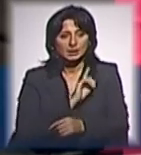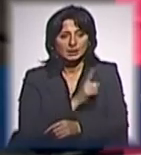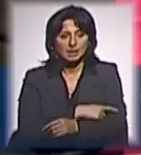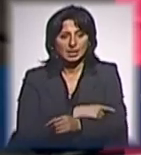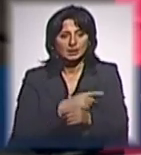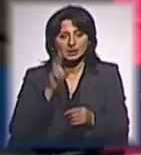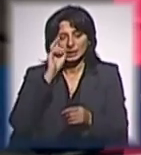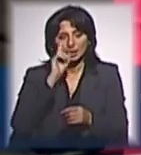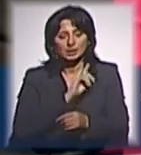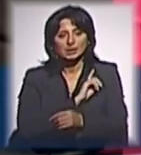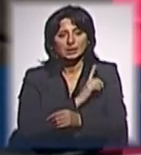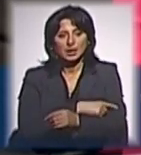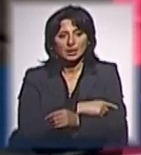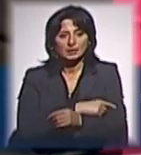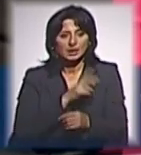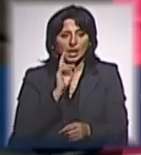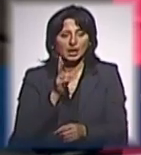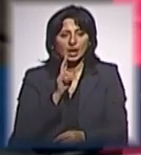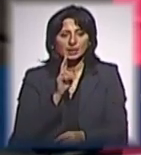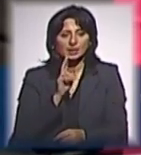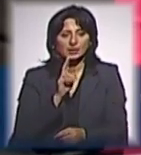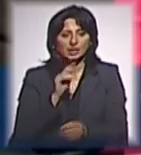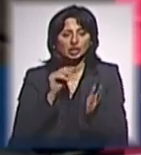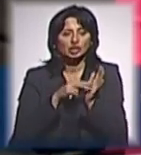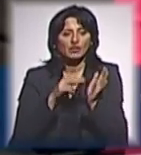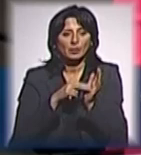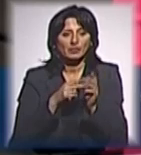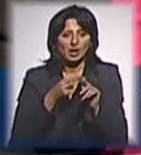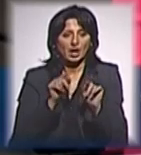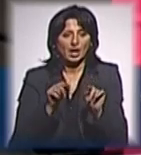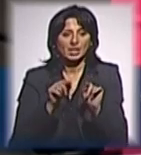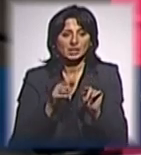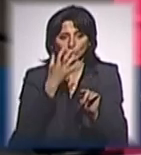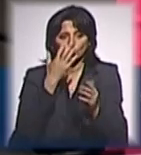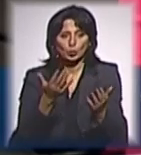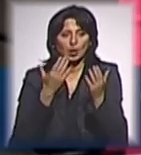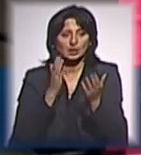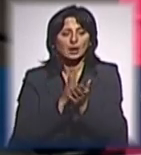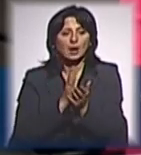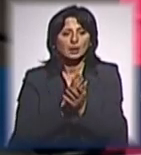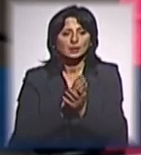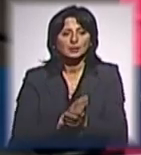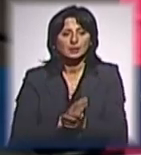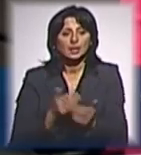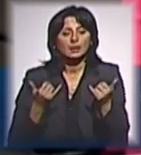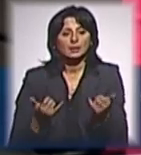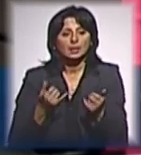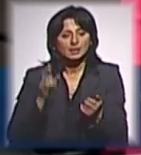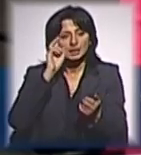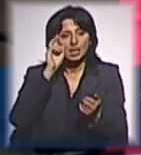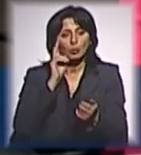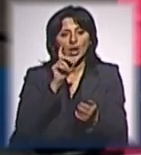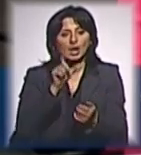ძალების და სახელისუფლებო ძალის კანდიდატს შევაფასებთ, აი ესეთი სურათი გვაქვს, რომ დღეს